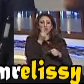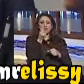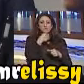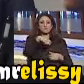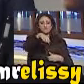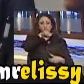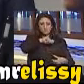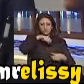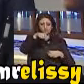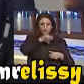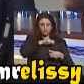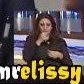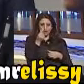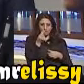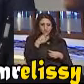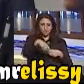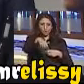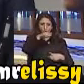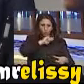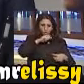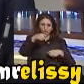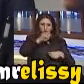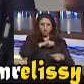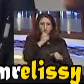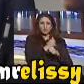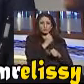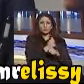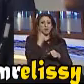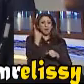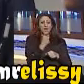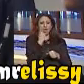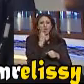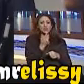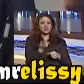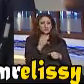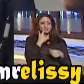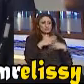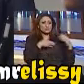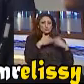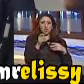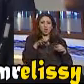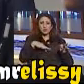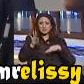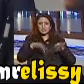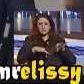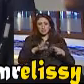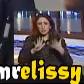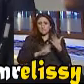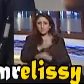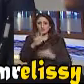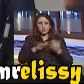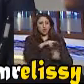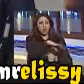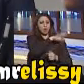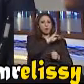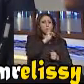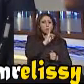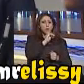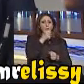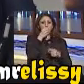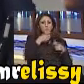فول. هم دول الناس اللي كل يوم بيدخلوا معركة مع الدنيا عشان يوفروا رزق